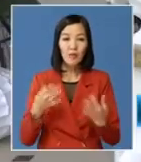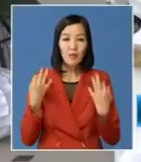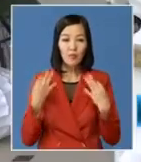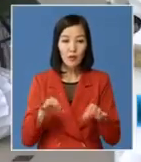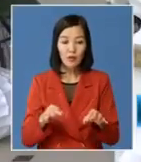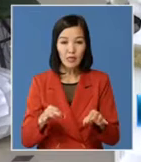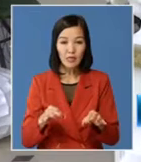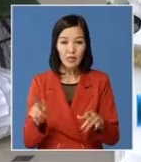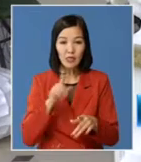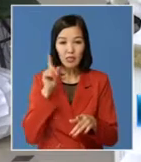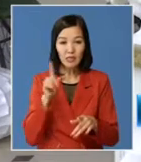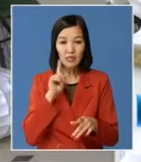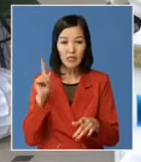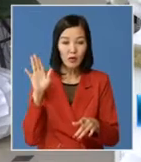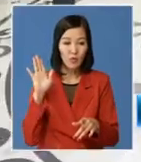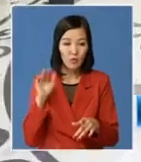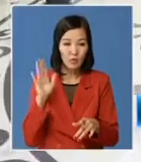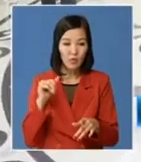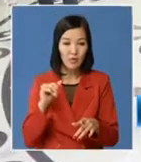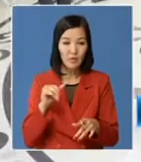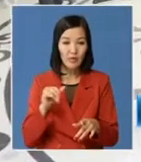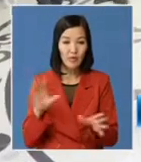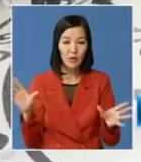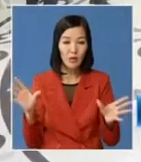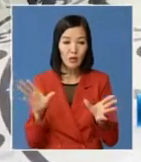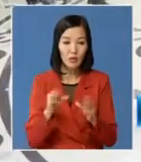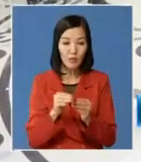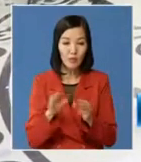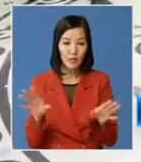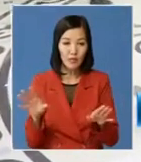үлгі тұтатын жандармен қосылып биледі.